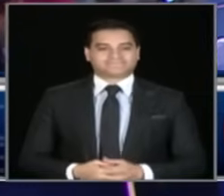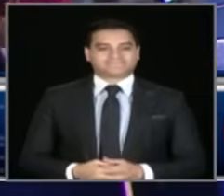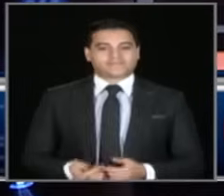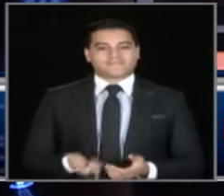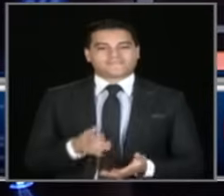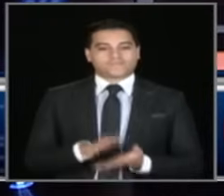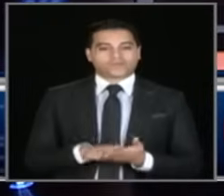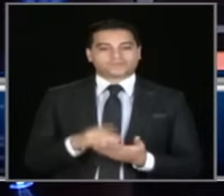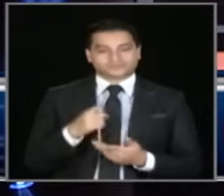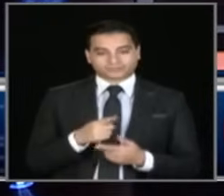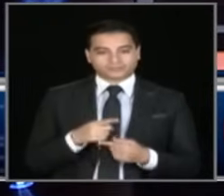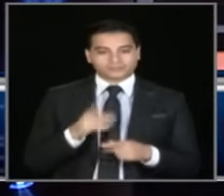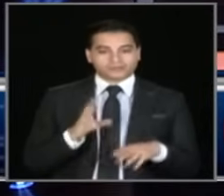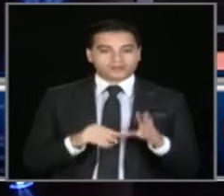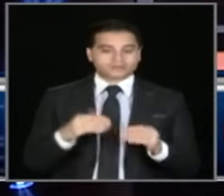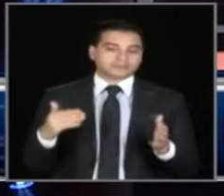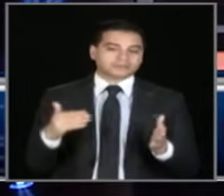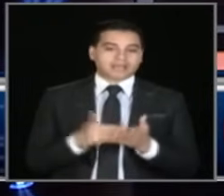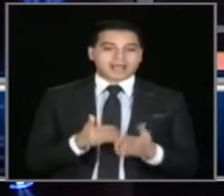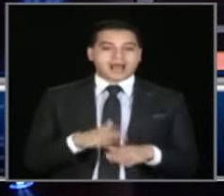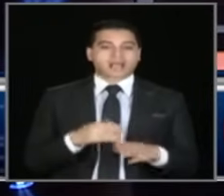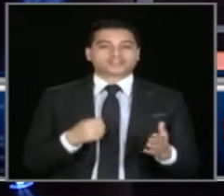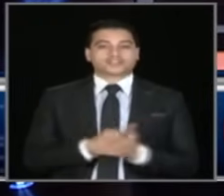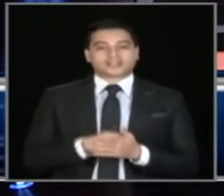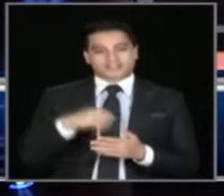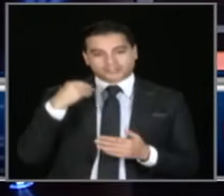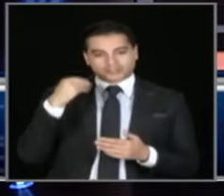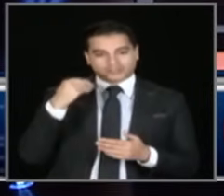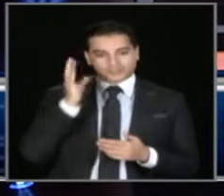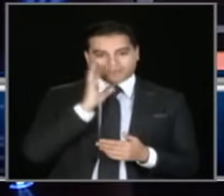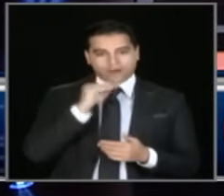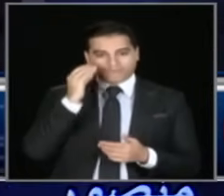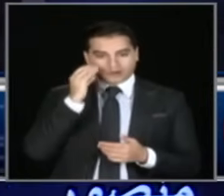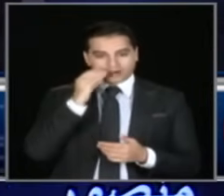وصلت للقائمة الطويلة لجائزة الشيخ زايد.